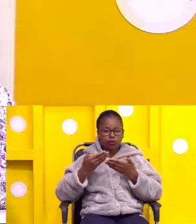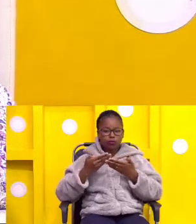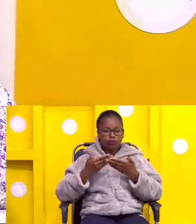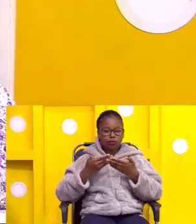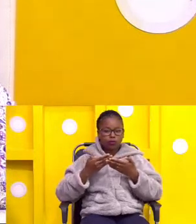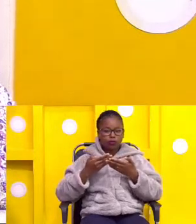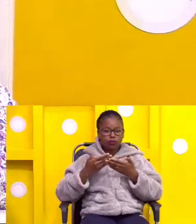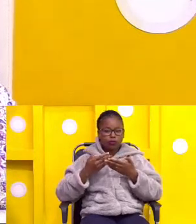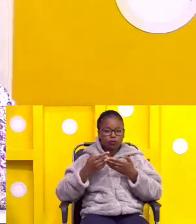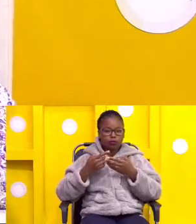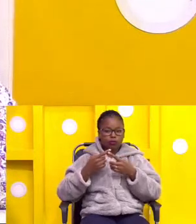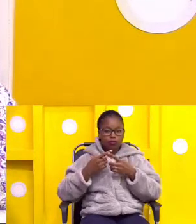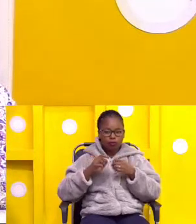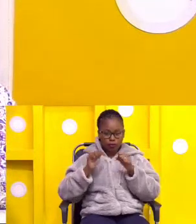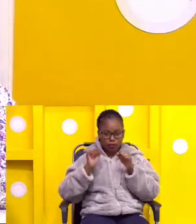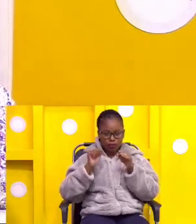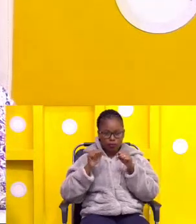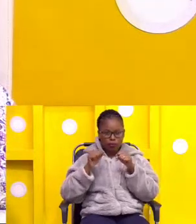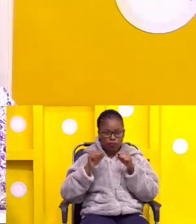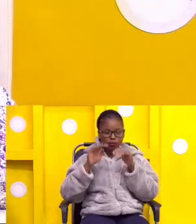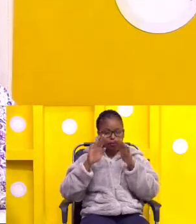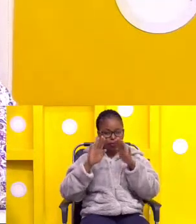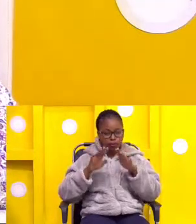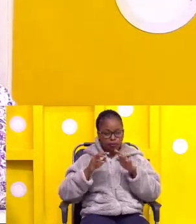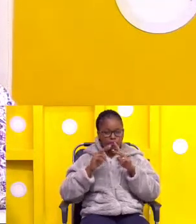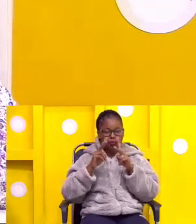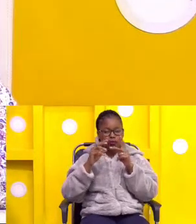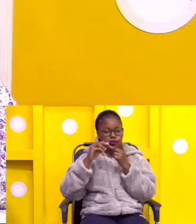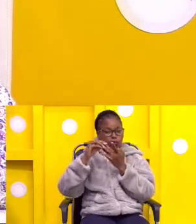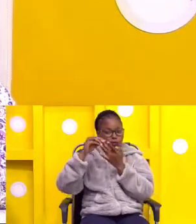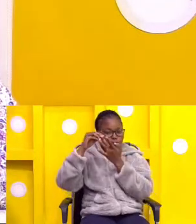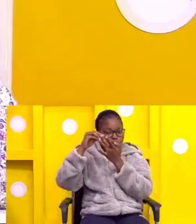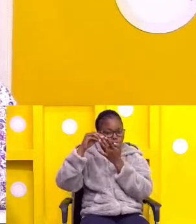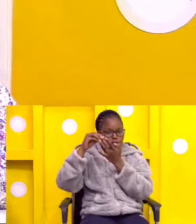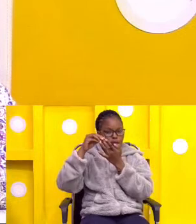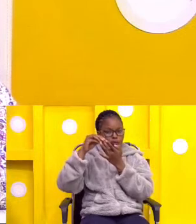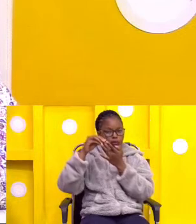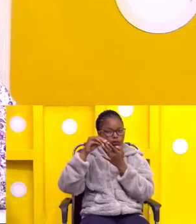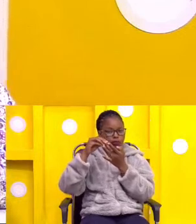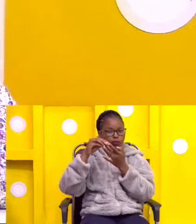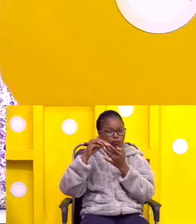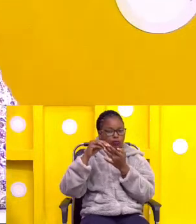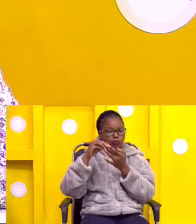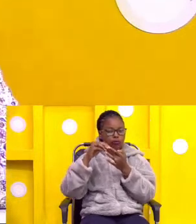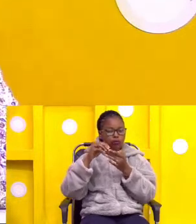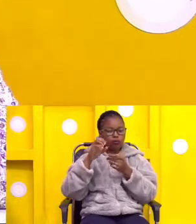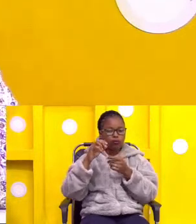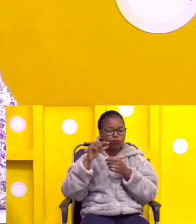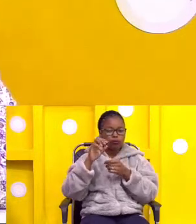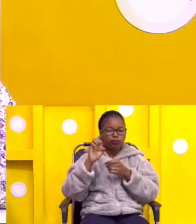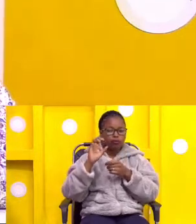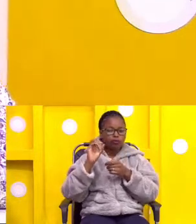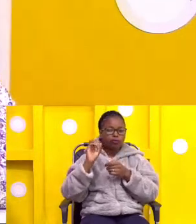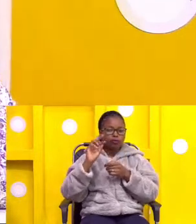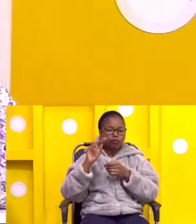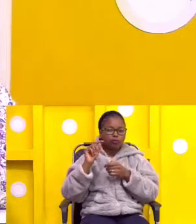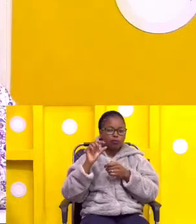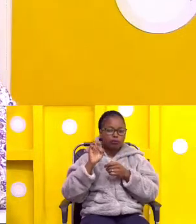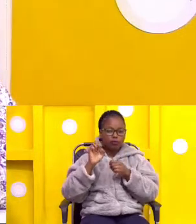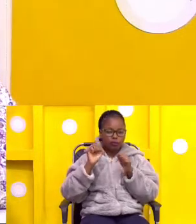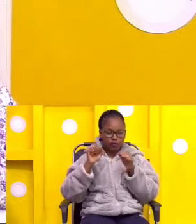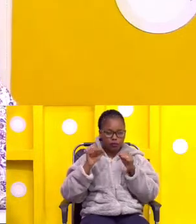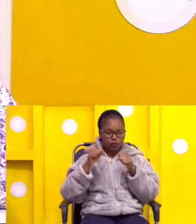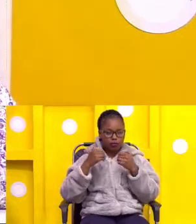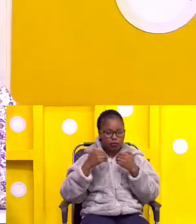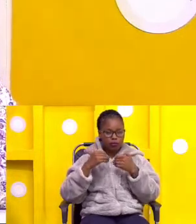mahoya no acio ni tondu ni andu special ni arata itu special kuria twina John Kahigi na George Kieri na ni